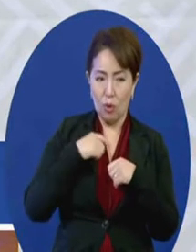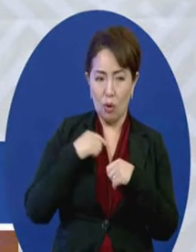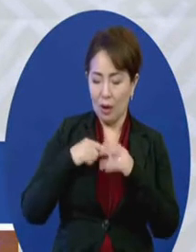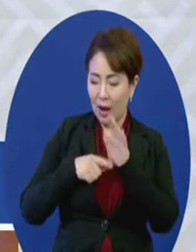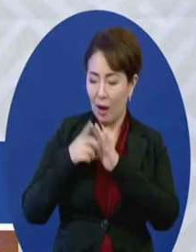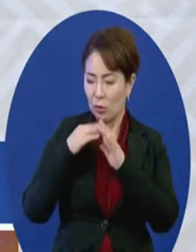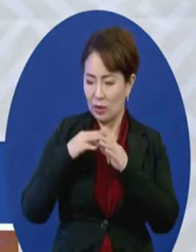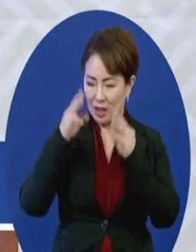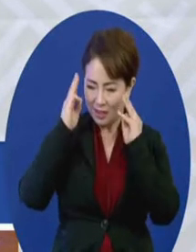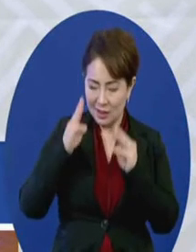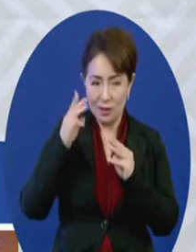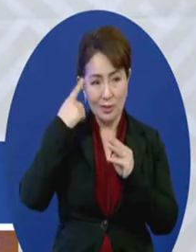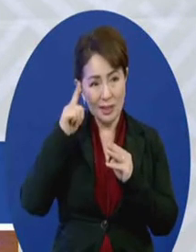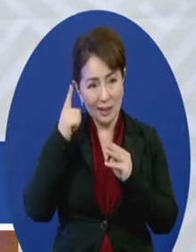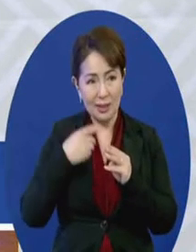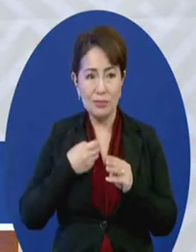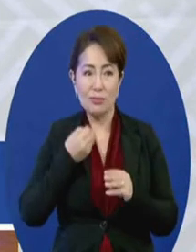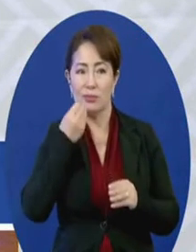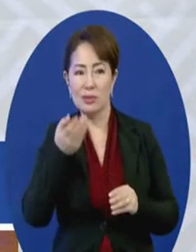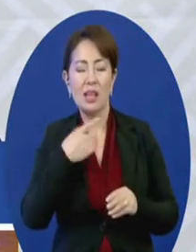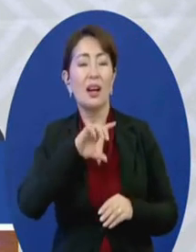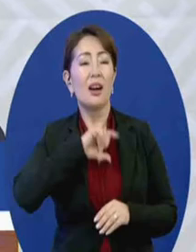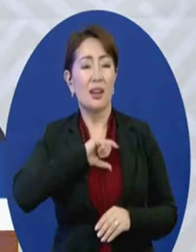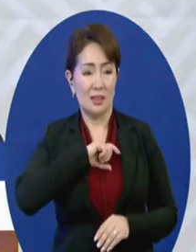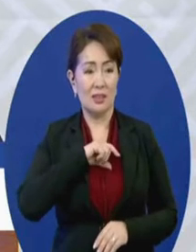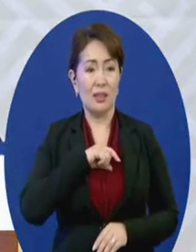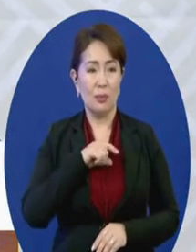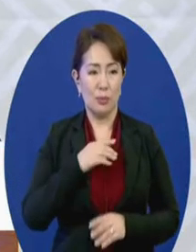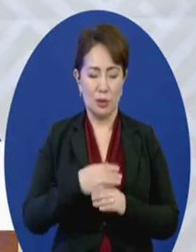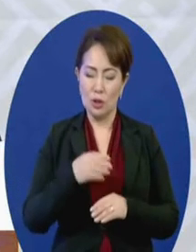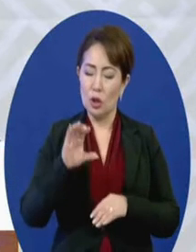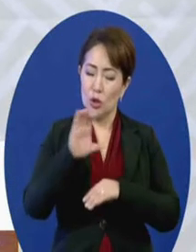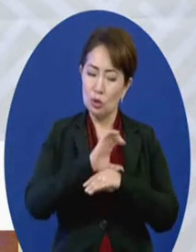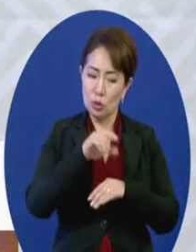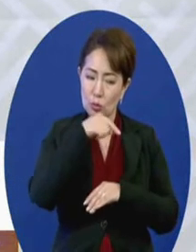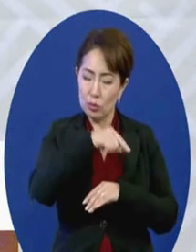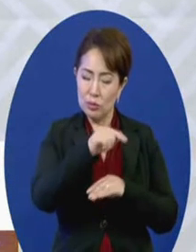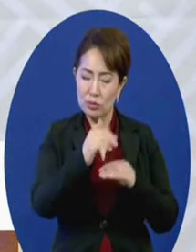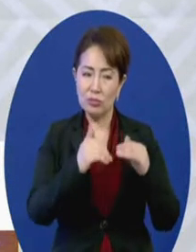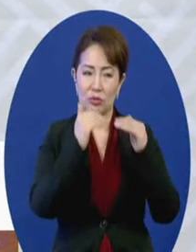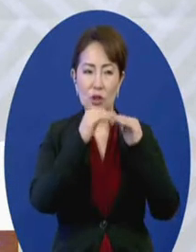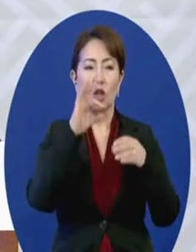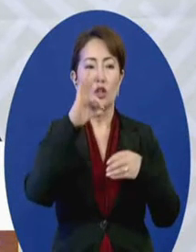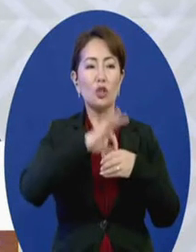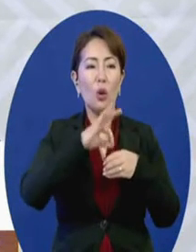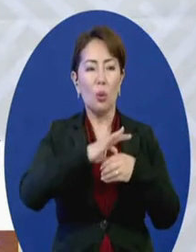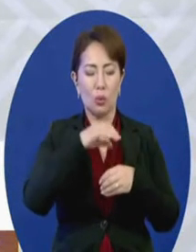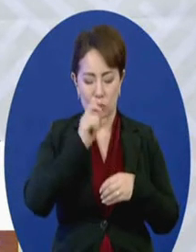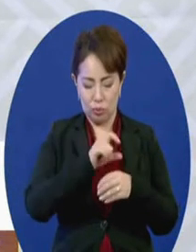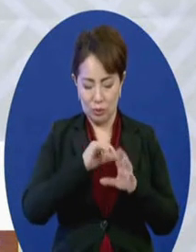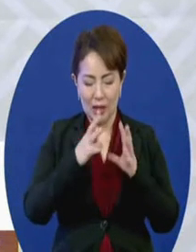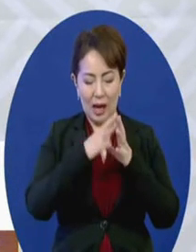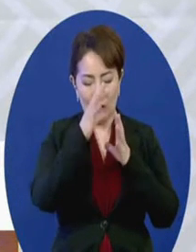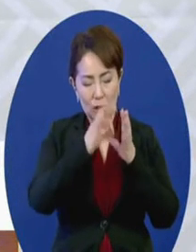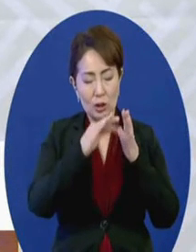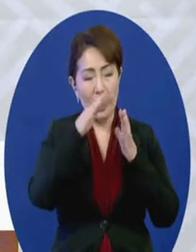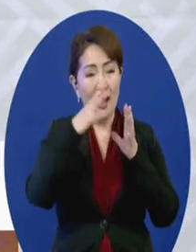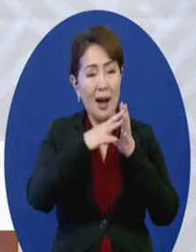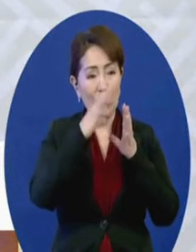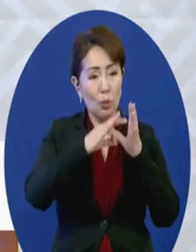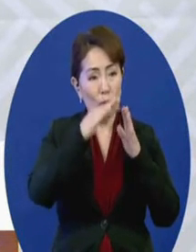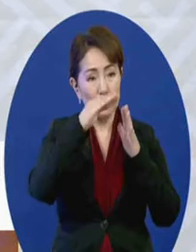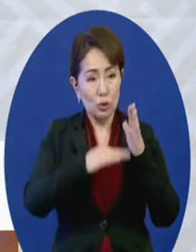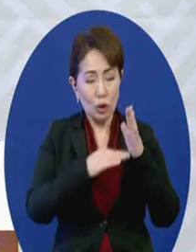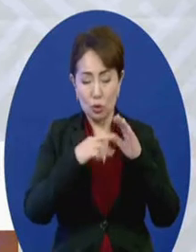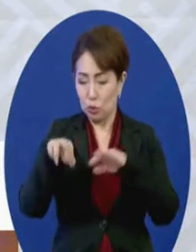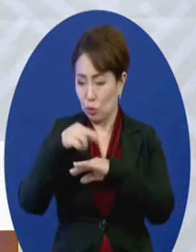өөрийнхөө шийдвэр санаачлах одоо эрхтэй болж байгаа. За энэ нь бол бид нэр сумын төвшөнд бол сонгуулийн эрх бүхий иргэдийн 10-аас доошгүй хувь,